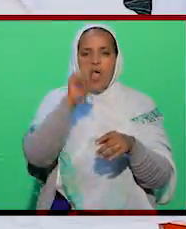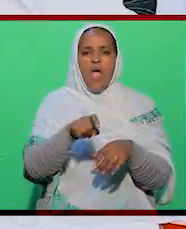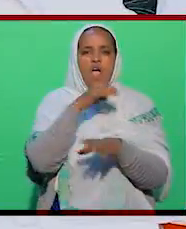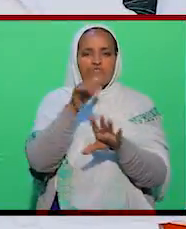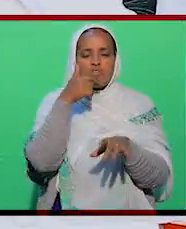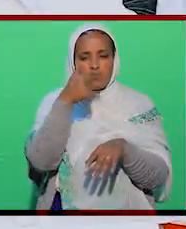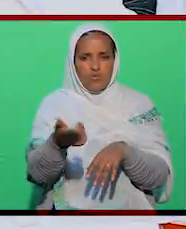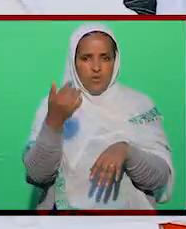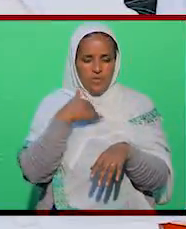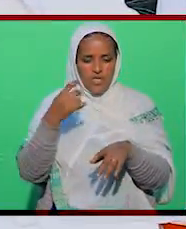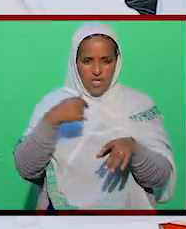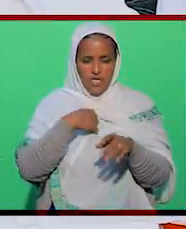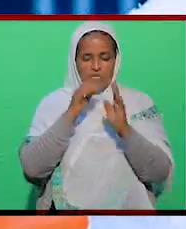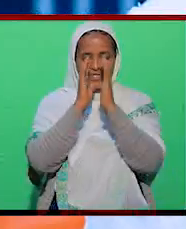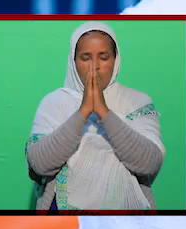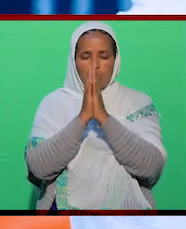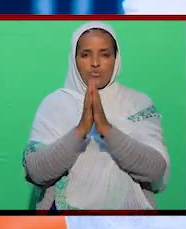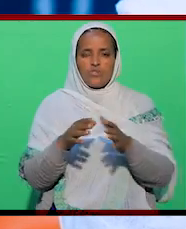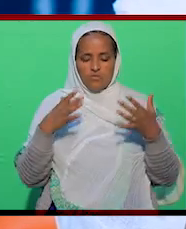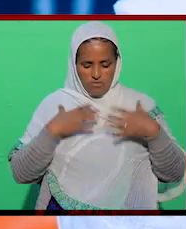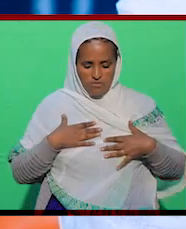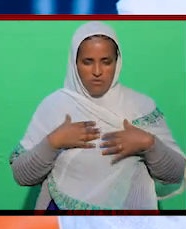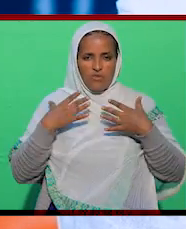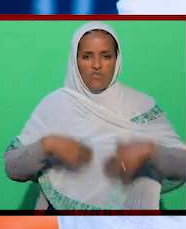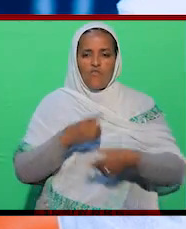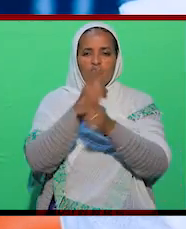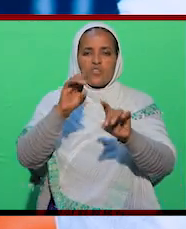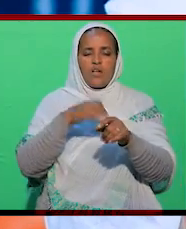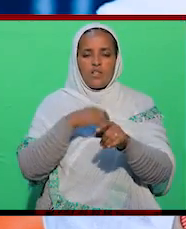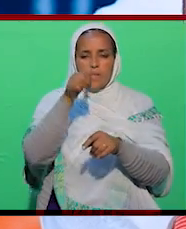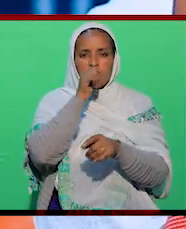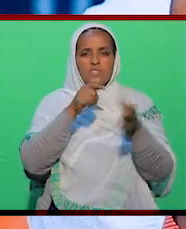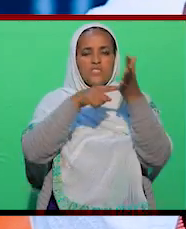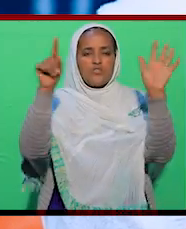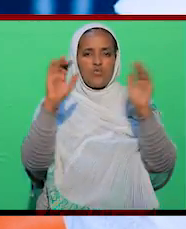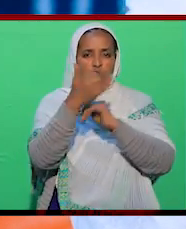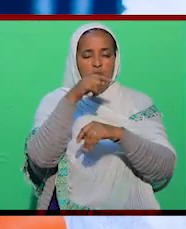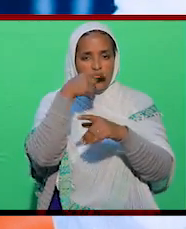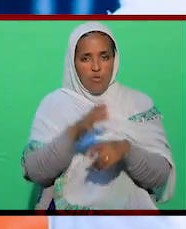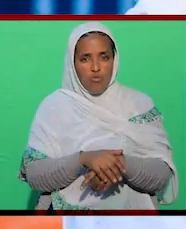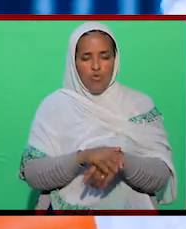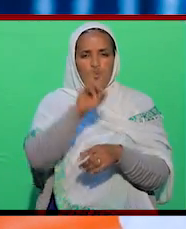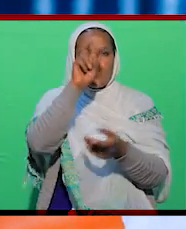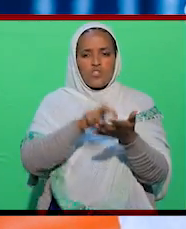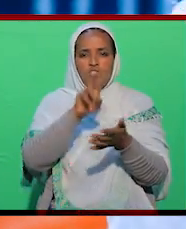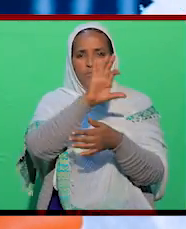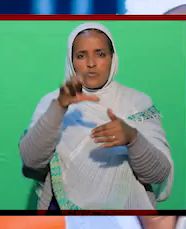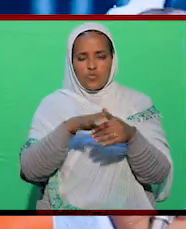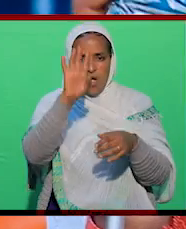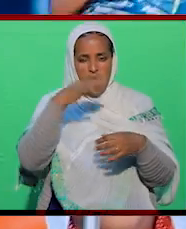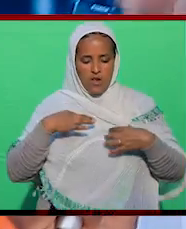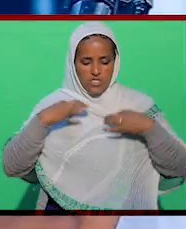ጸበል አያስፈልግም ሲሉ ነበረ። ዛሬ ግን እኔ የጸለይኩበት ቲሸርት ብሎ ትፈወስበታለህ፣ ሚስጥር ይገለጽልሃል